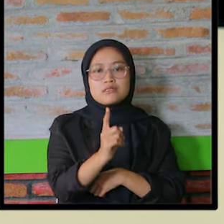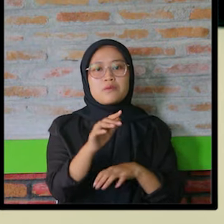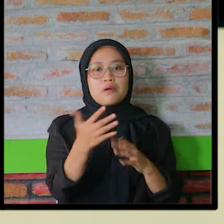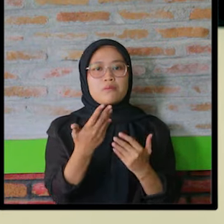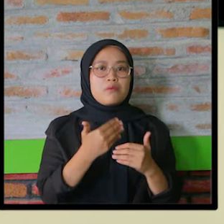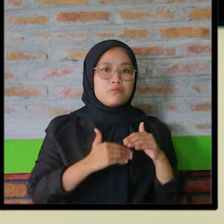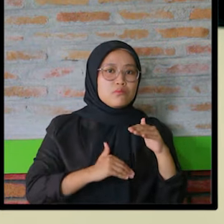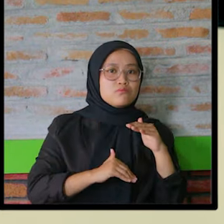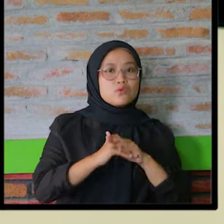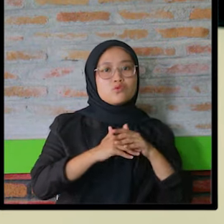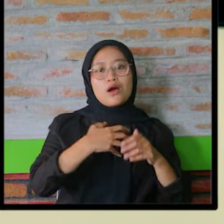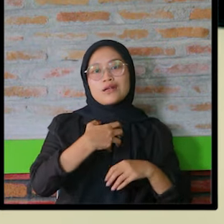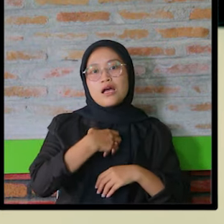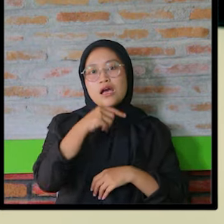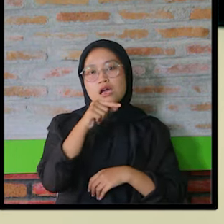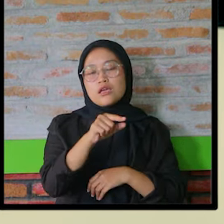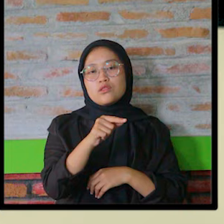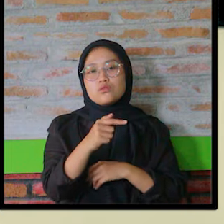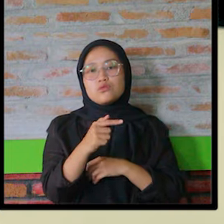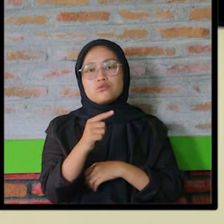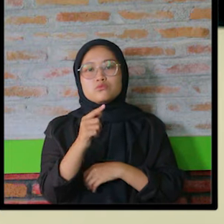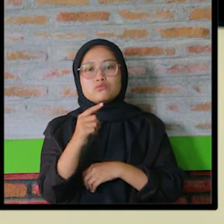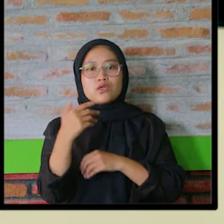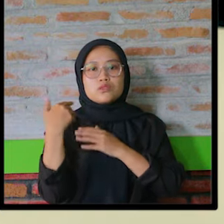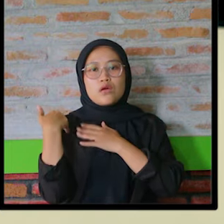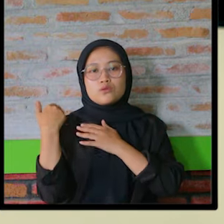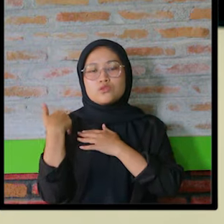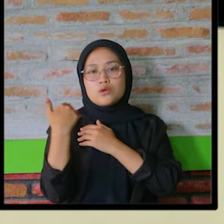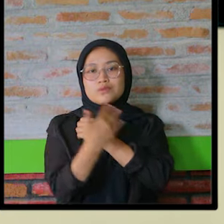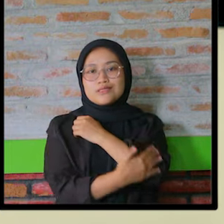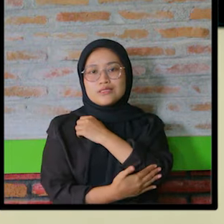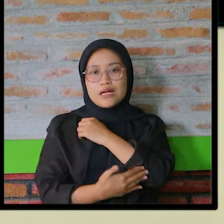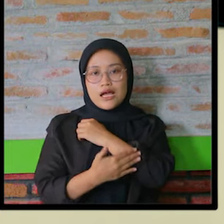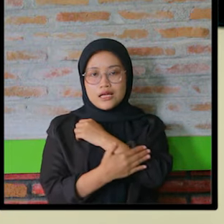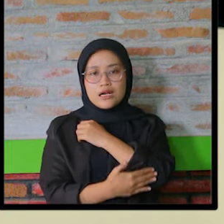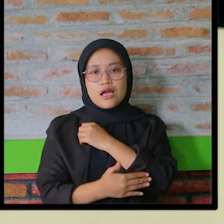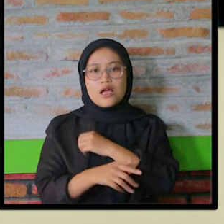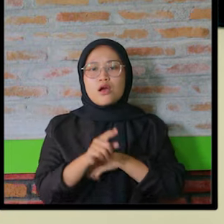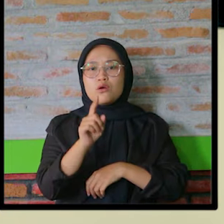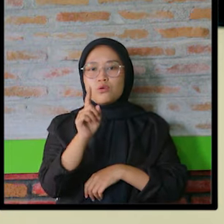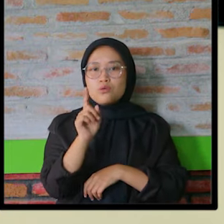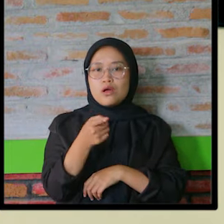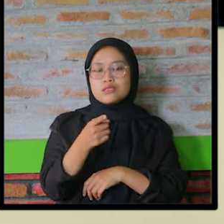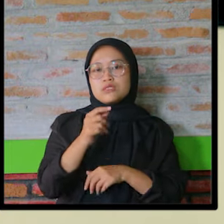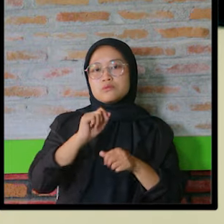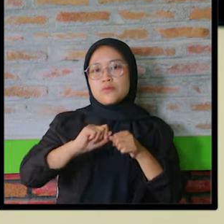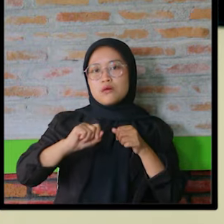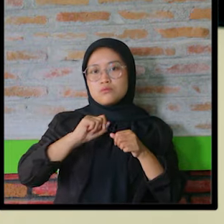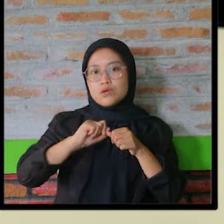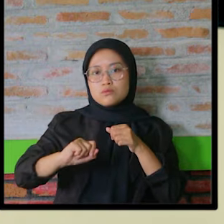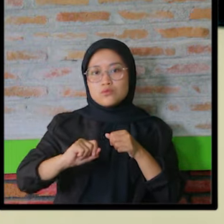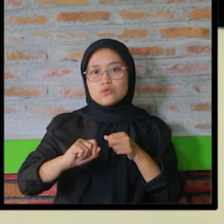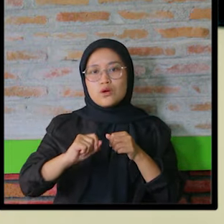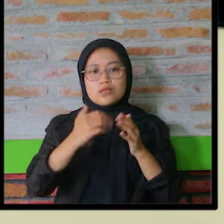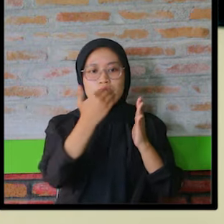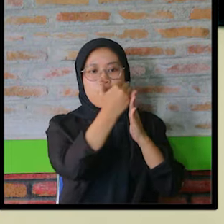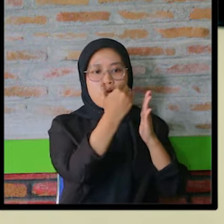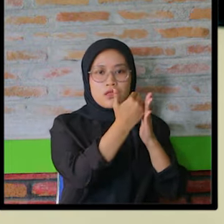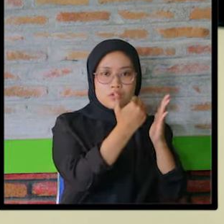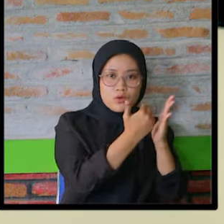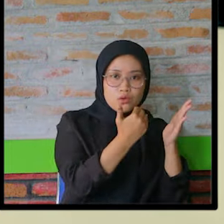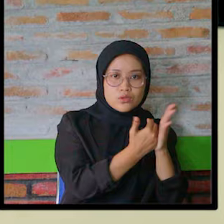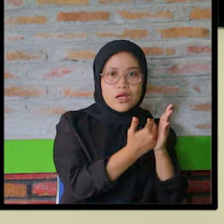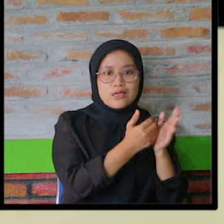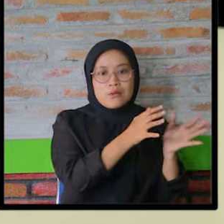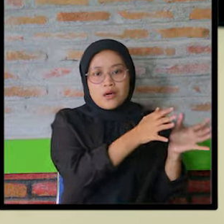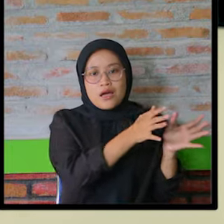kewajiban negara i membuat instrumen yang memang mengarahkan semua